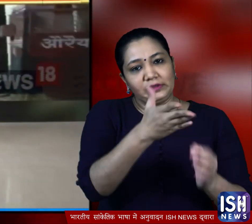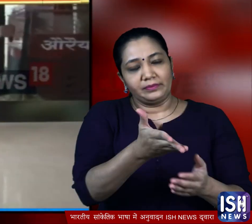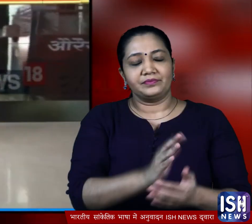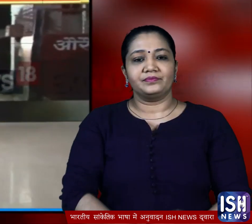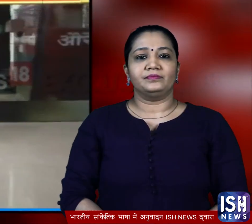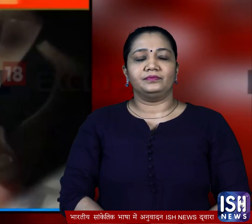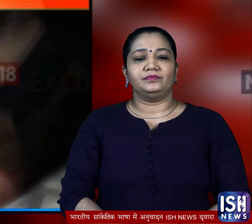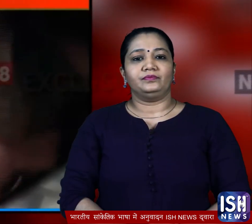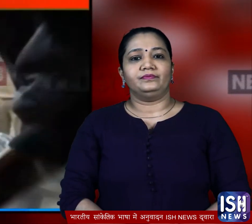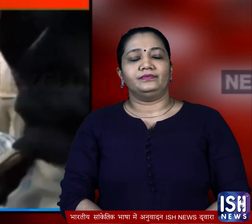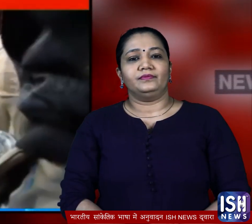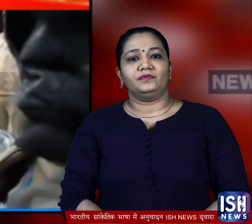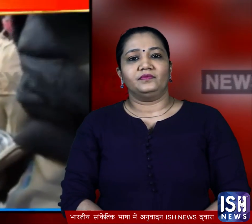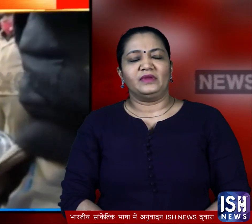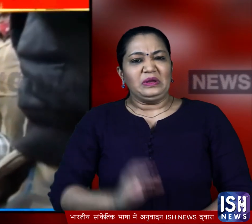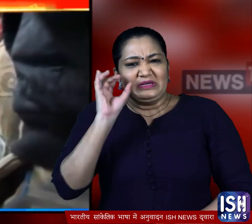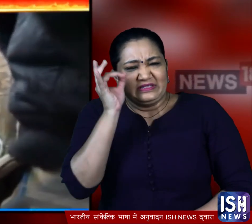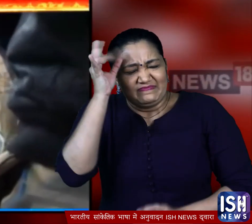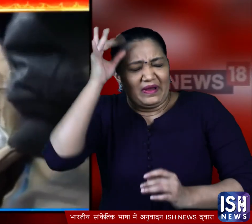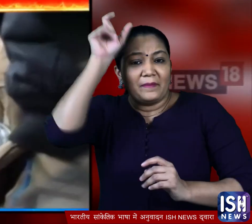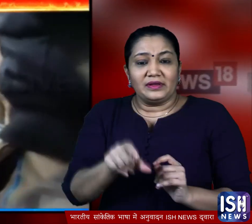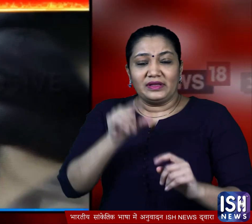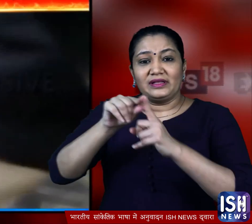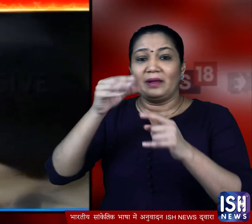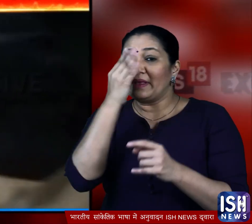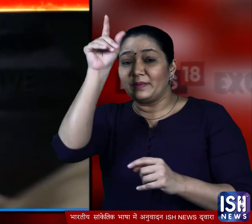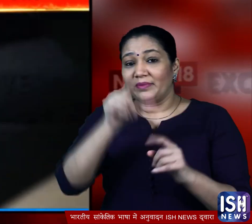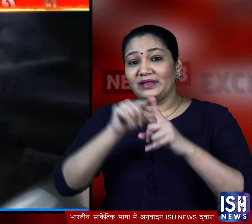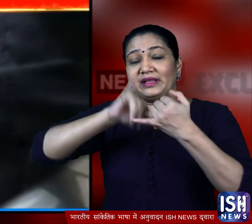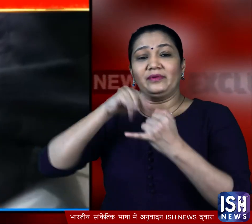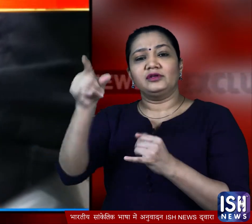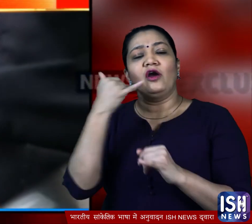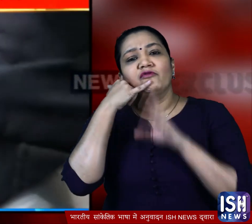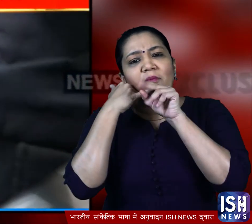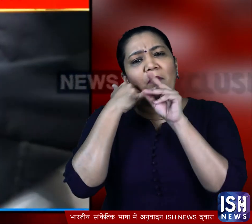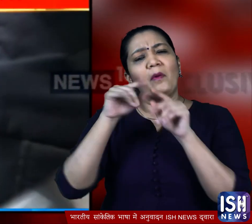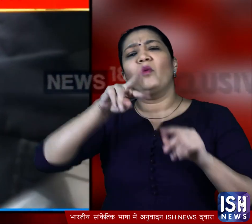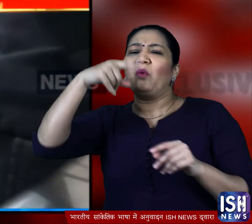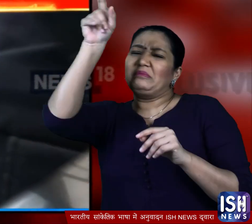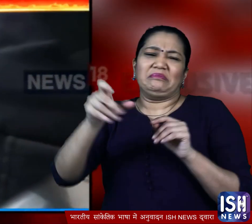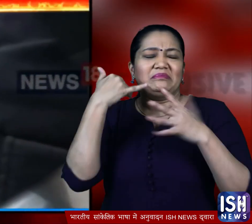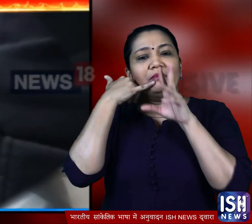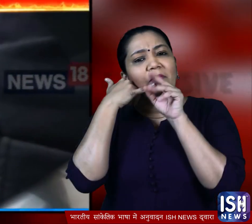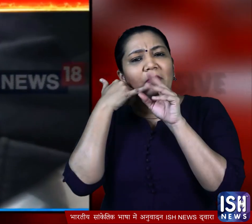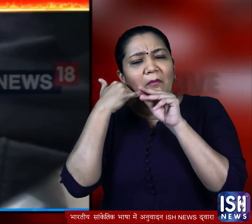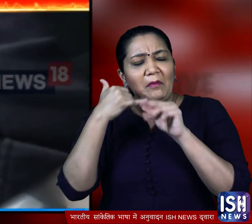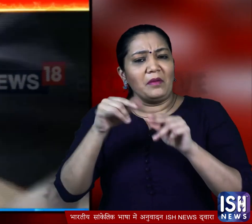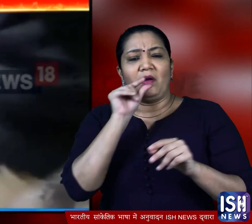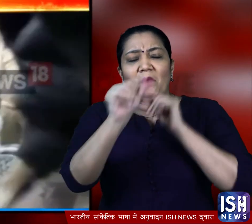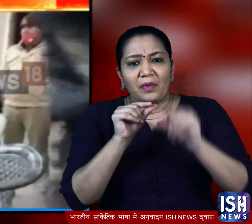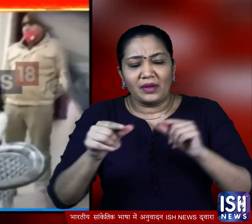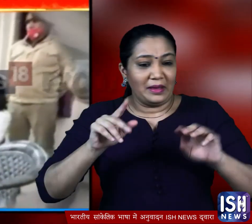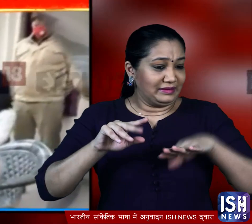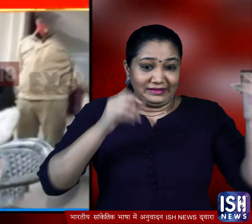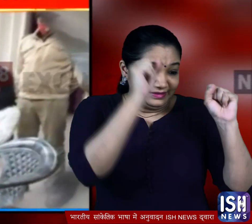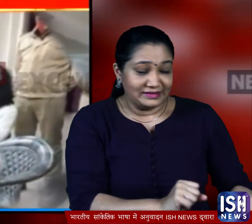जा रहा है, जिसमें गुस्से से आग बबूला बीजेपी नेता दीपू सिंह फोन पर किसी से बात करते नजर आए और इसी दौरान